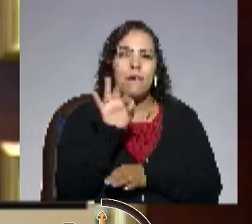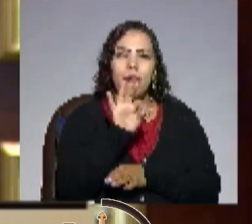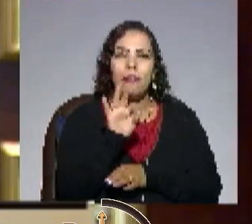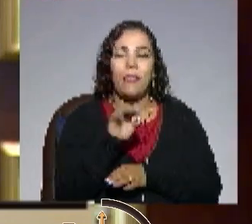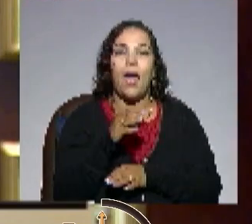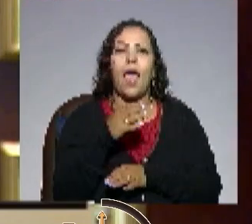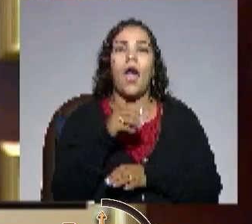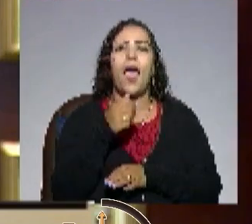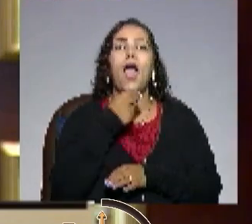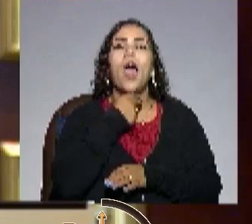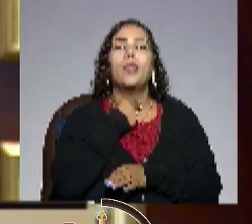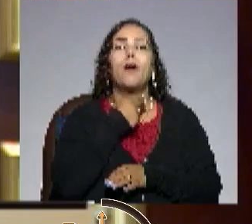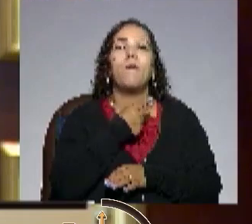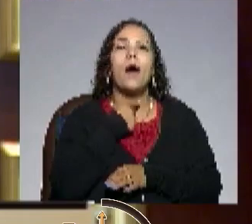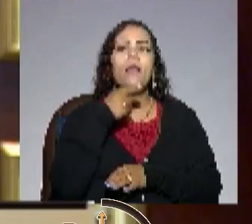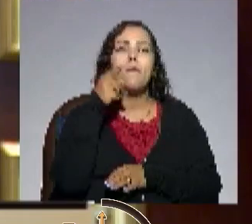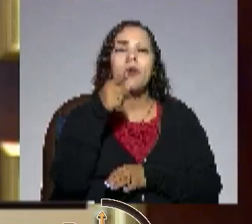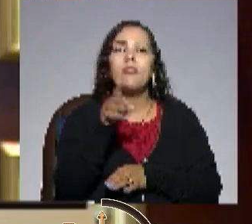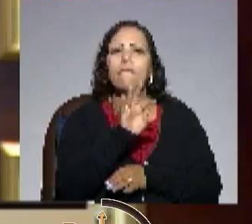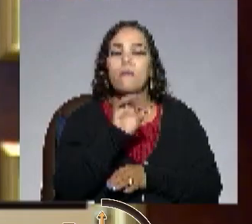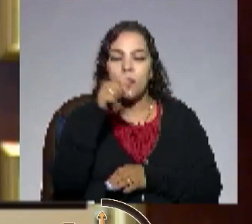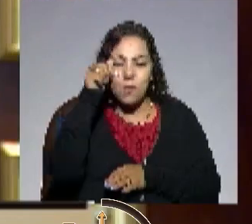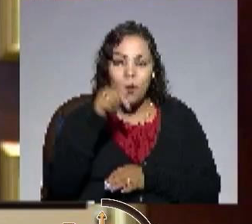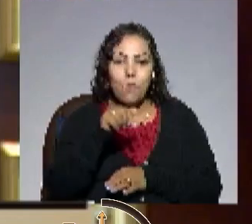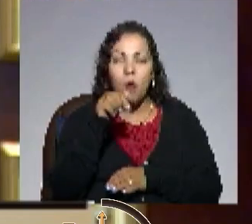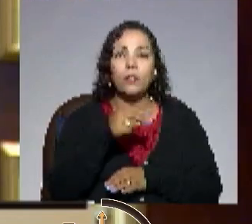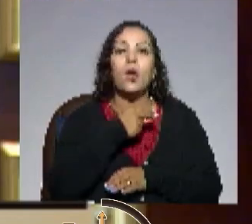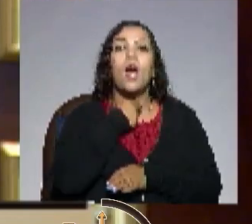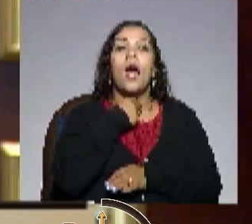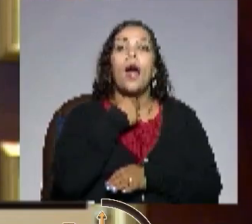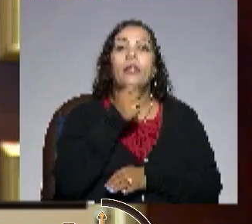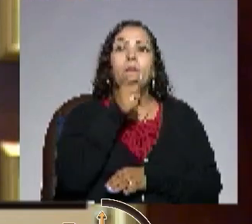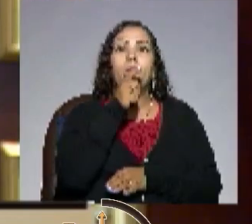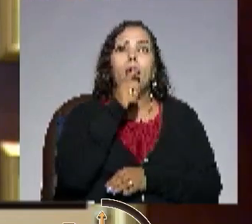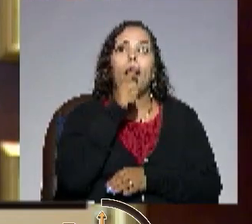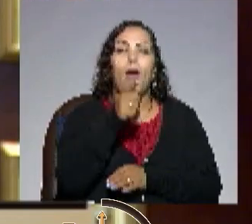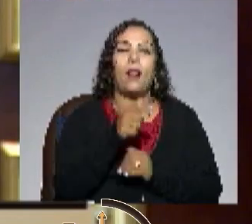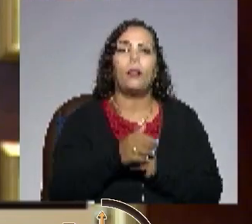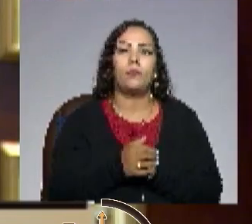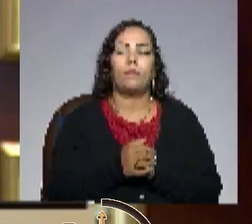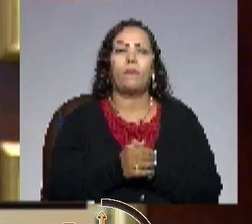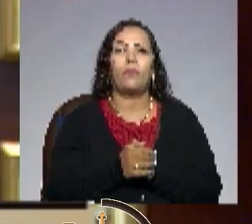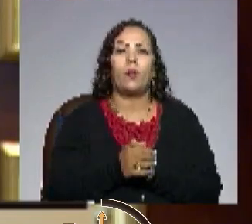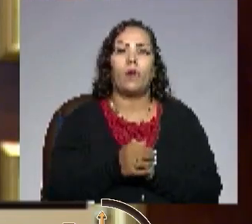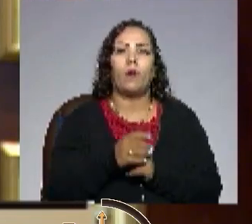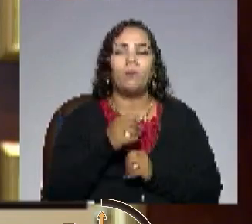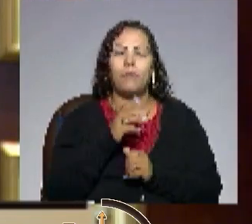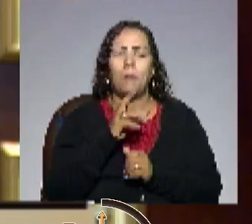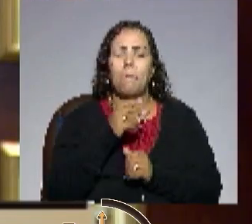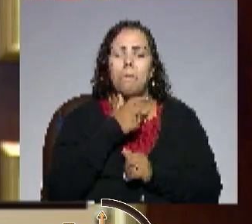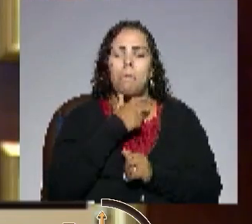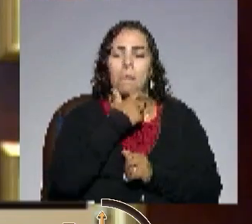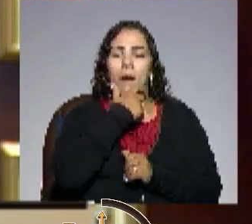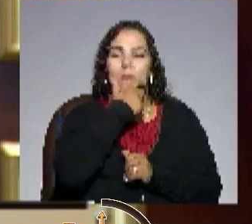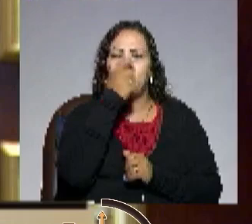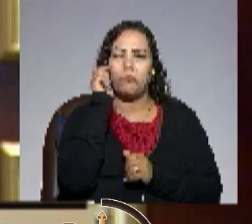ادم ادم اين انت الان فادم رد الرد المخيب